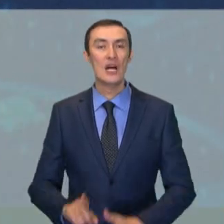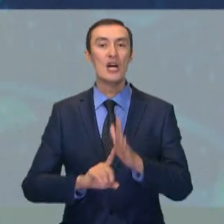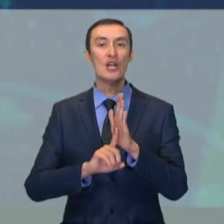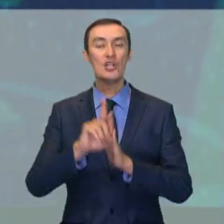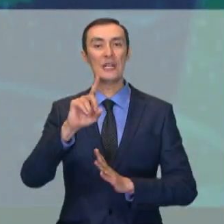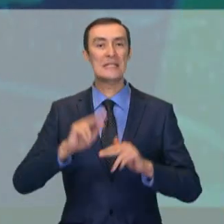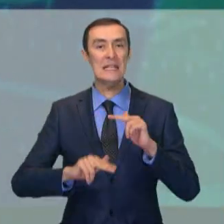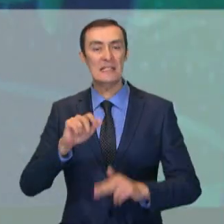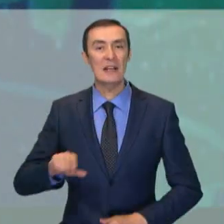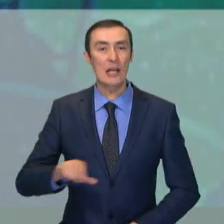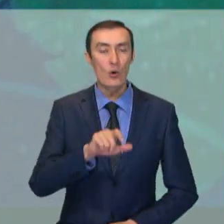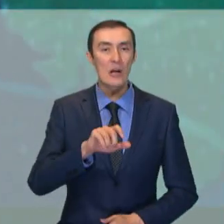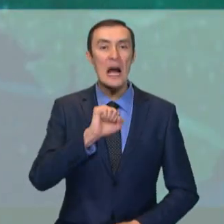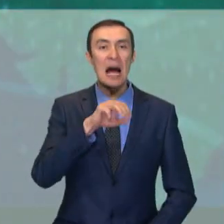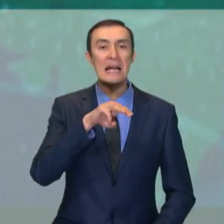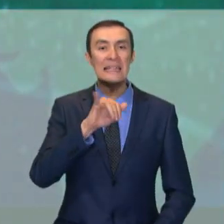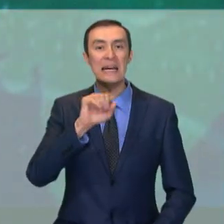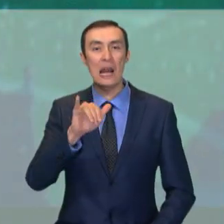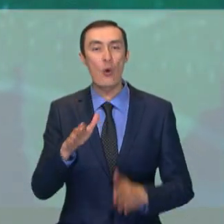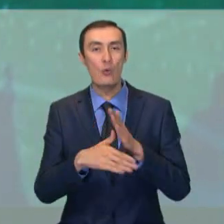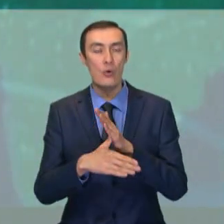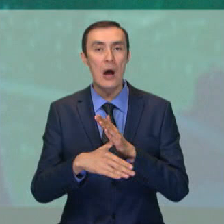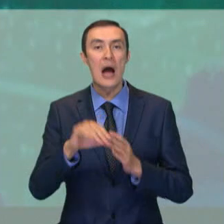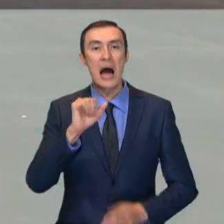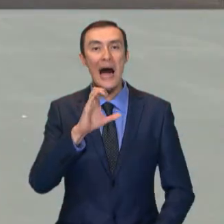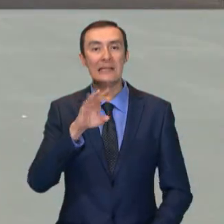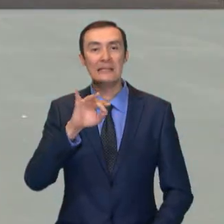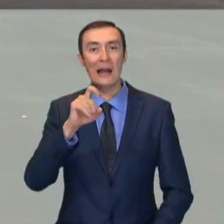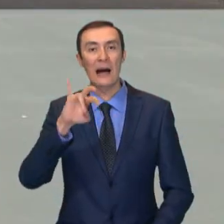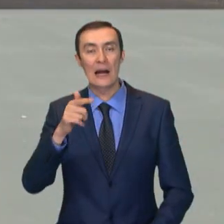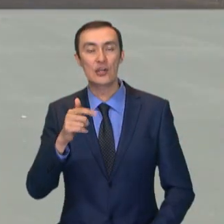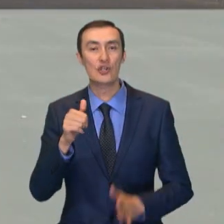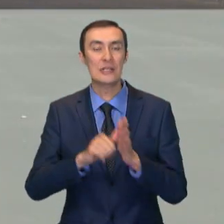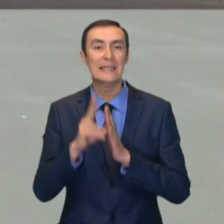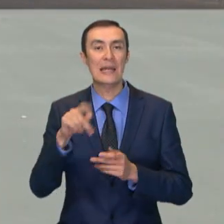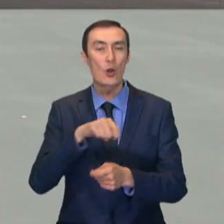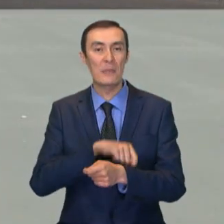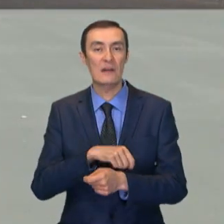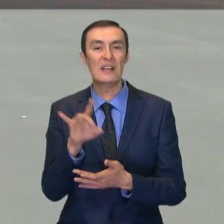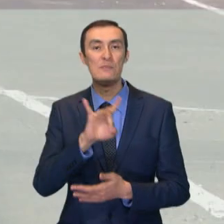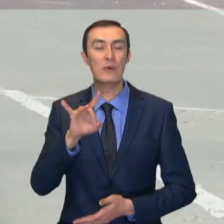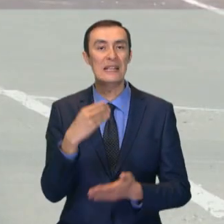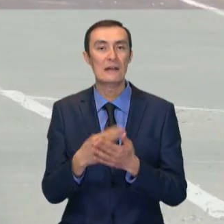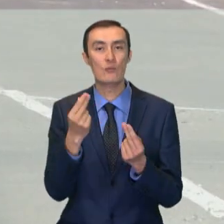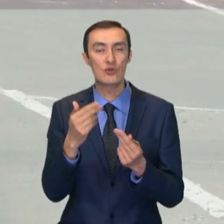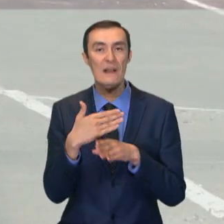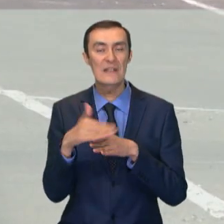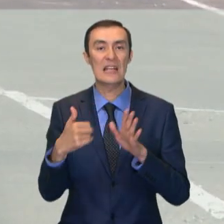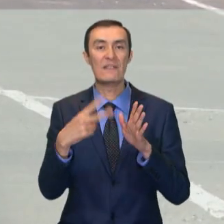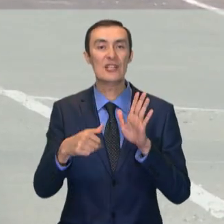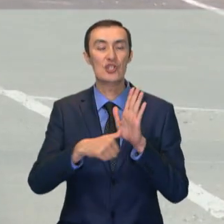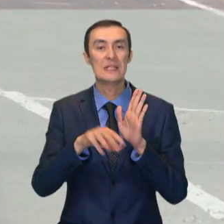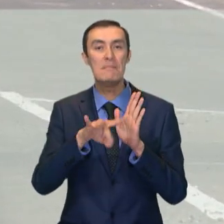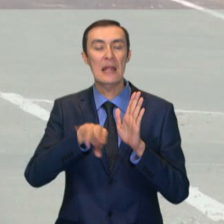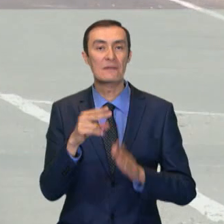Начинается строительство дороги Атырау-Астрахань. На первый участок 60 километров из республиканского бюджета выделено 26 миллиардов